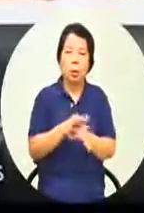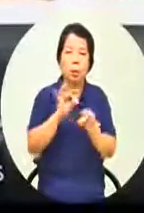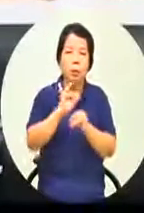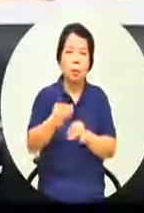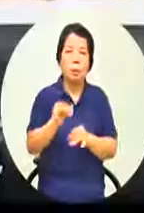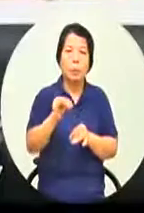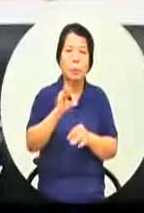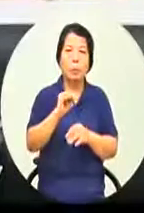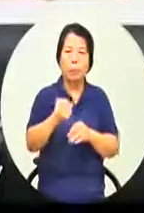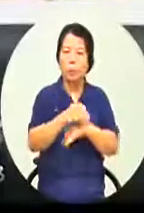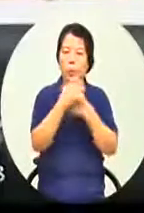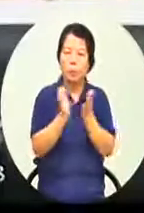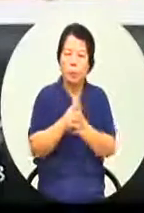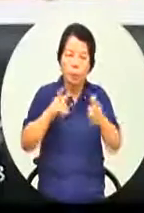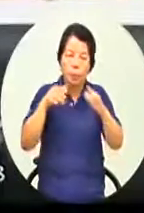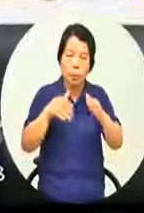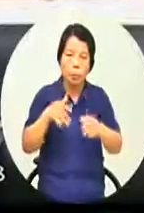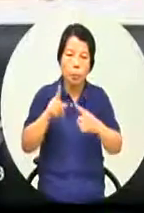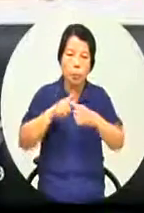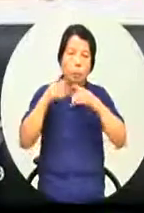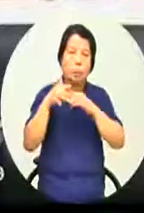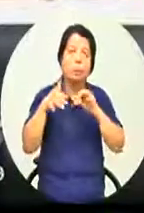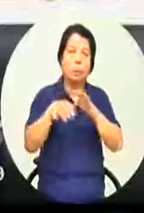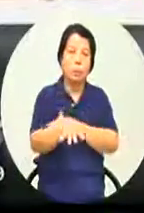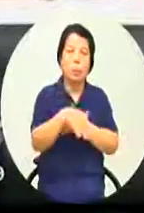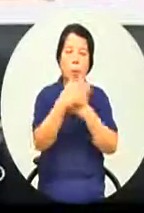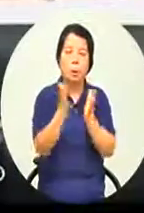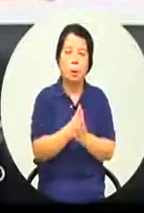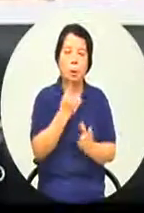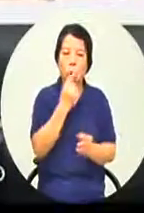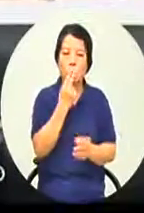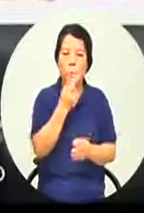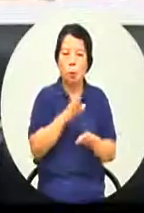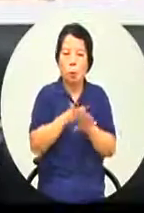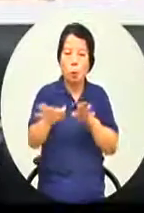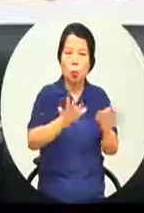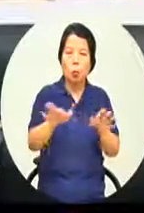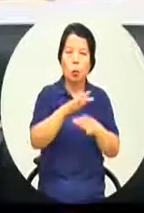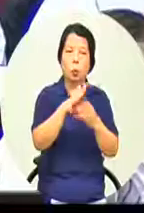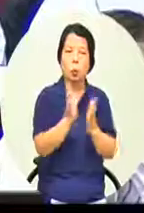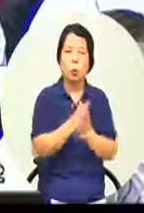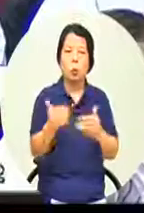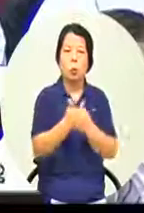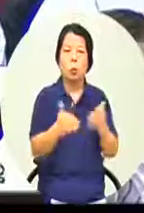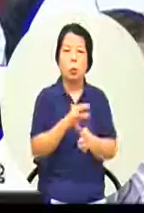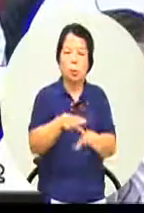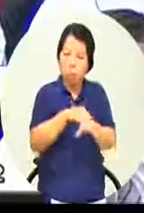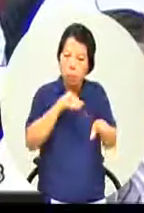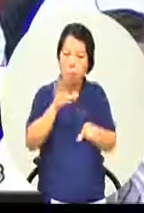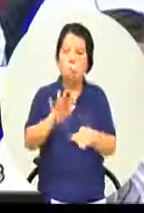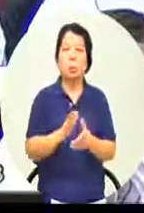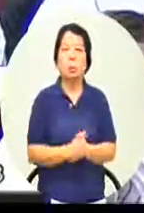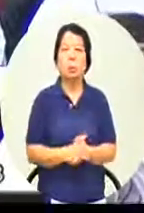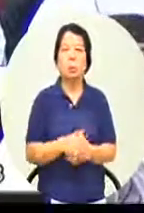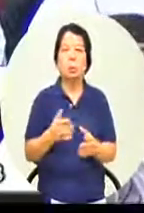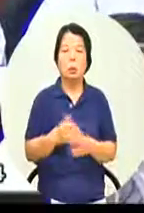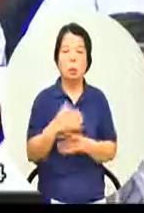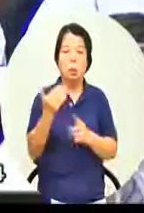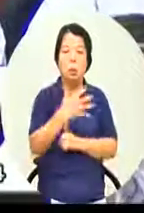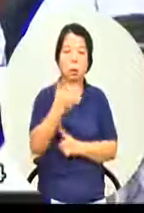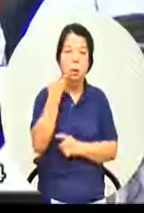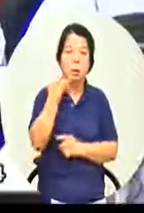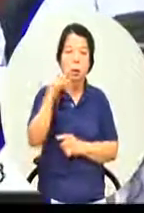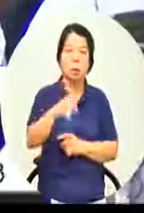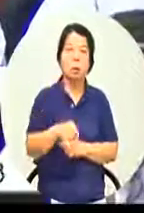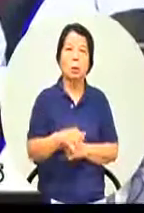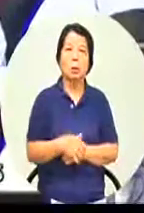津的时候，你说是没有，因为你们有非常好的， 有一部分时间是有塞车。我跟议员报告，因为旗津的风 车，我给你时间